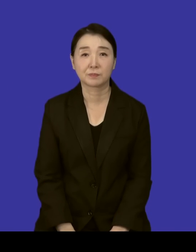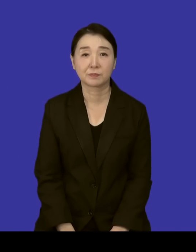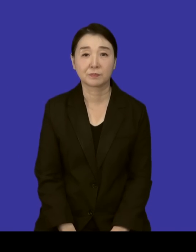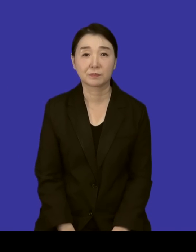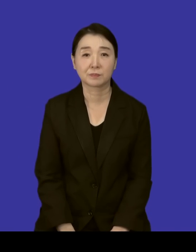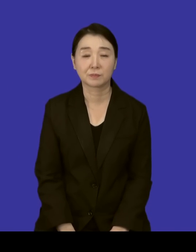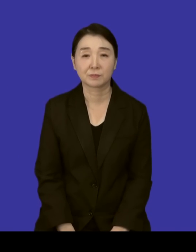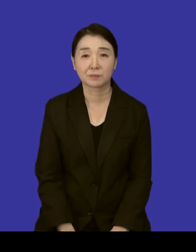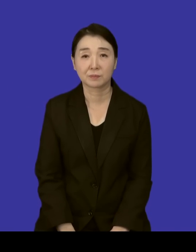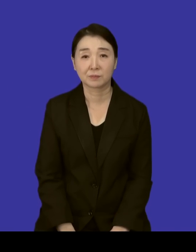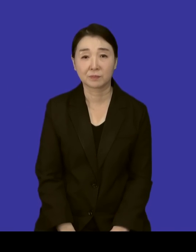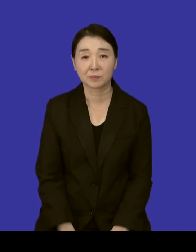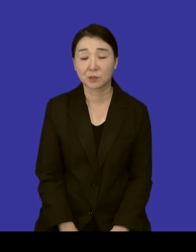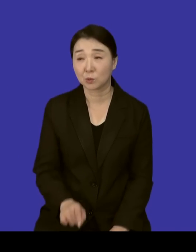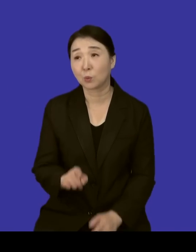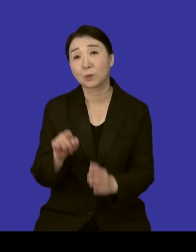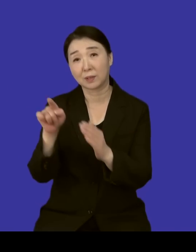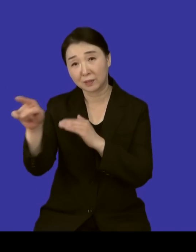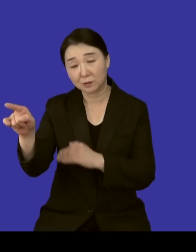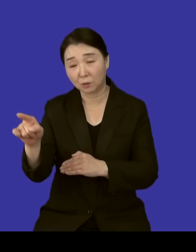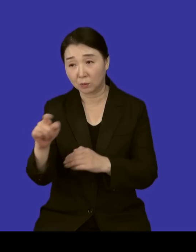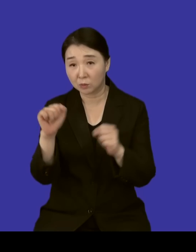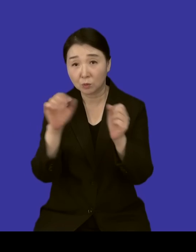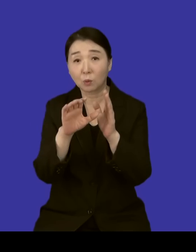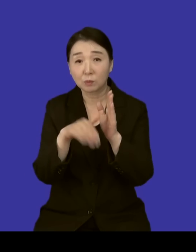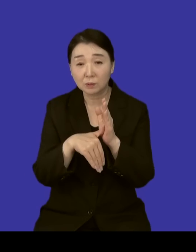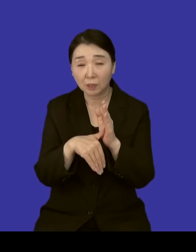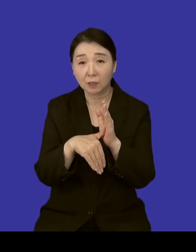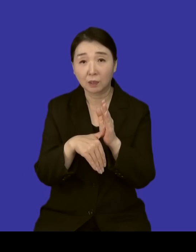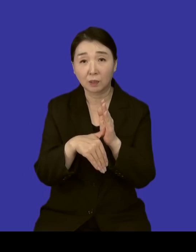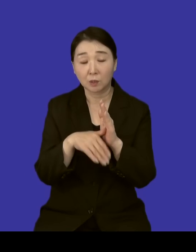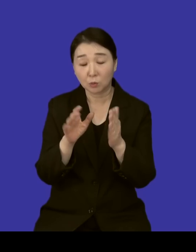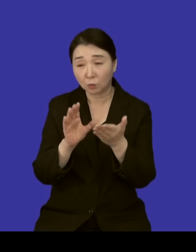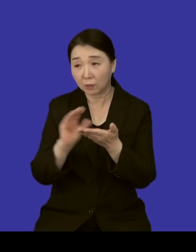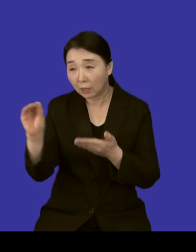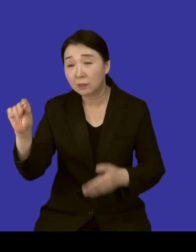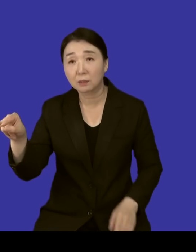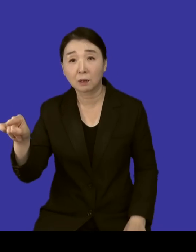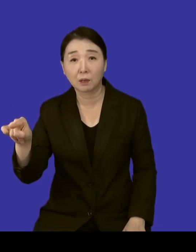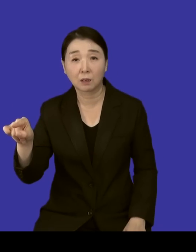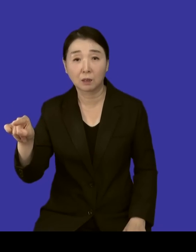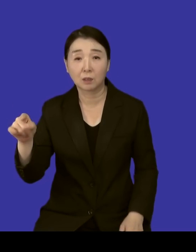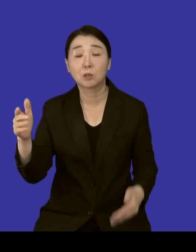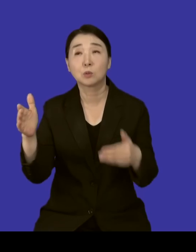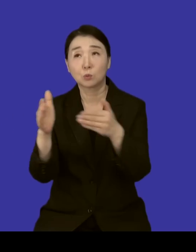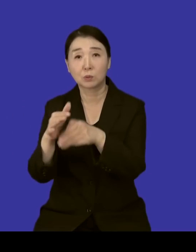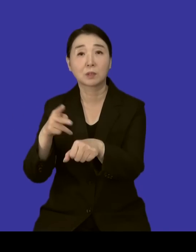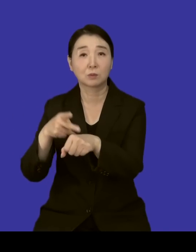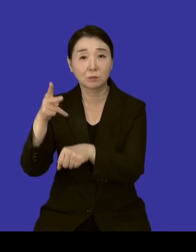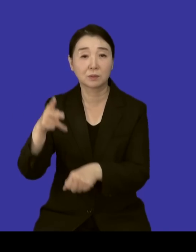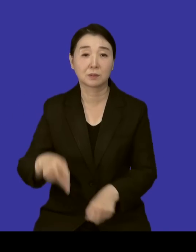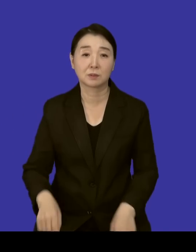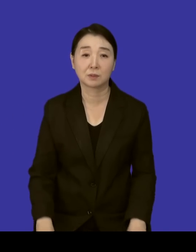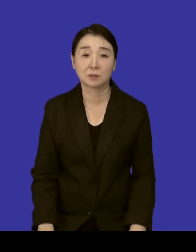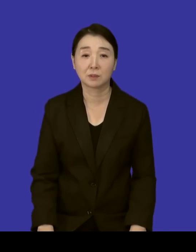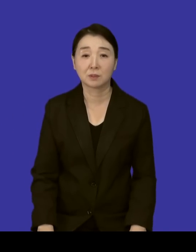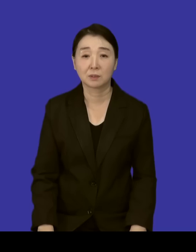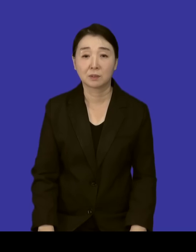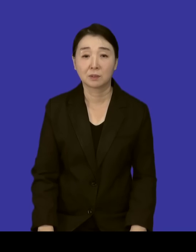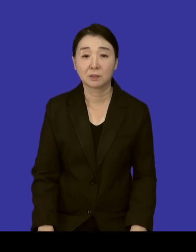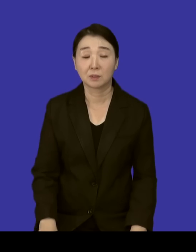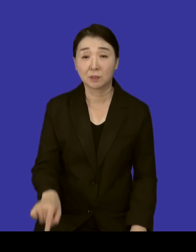이제 갔는데 겨울이 돼가지고 그렇게 해서 떠나니까 2시더라고요. 도착하니까. 예. 그러니까 거기서 또